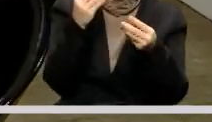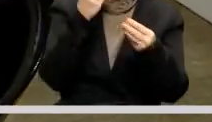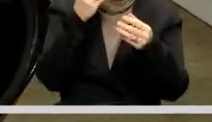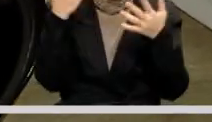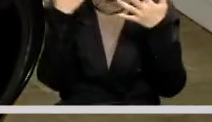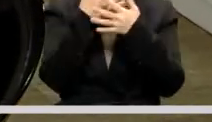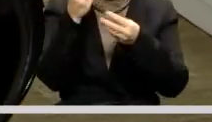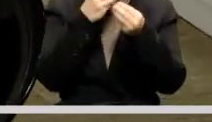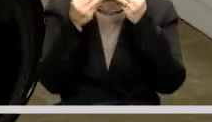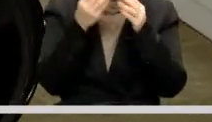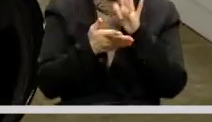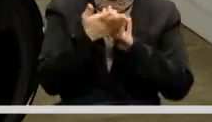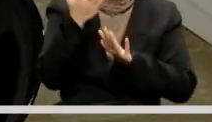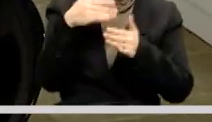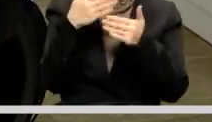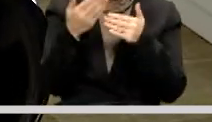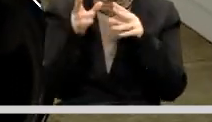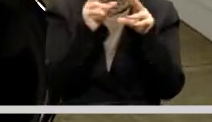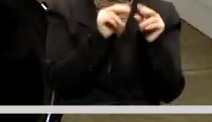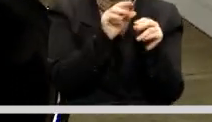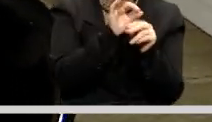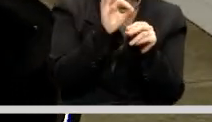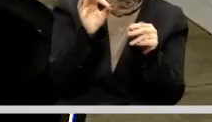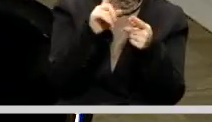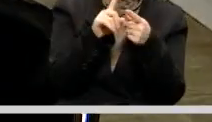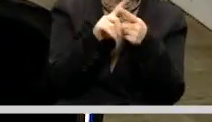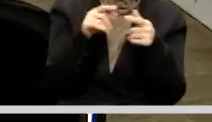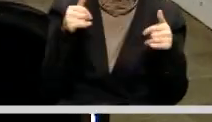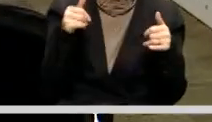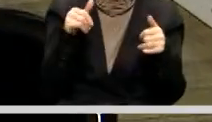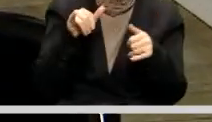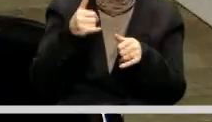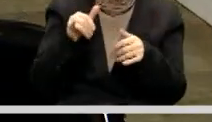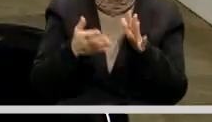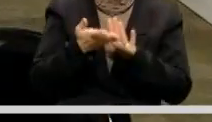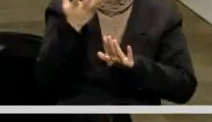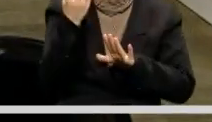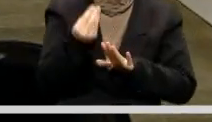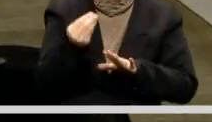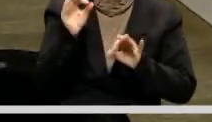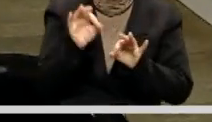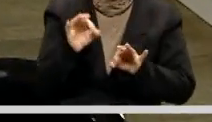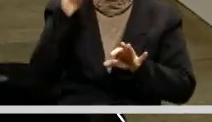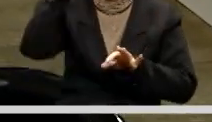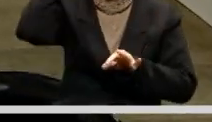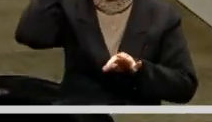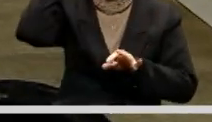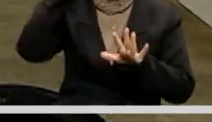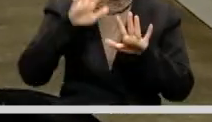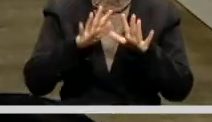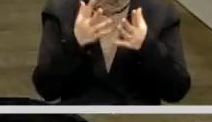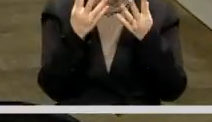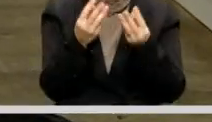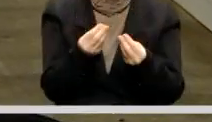arttığında uykusuzlukla beraber yine kilo artışı da devam ediyor. Depresyonla olan diğer bir ilişki de çok fazla rafine